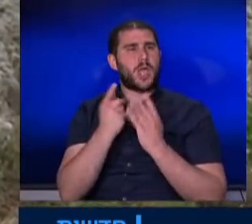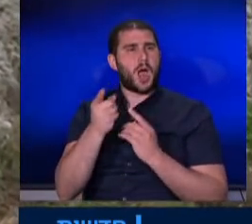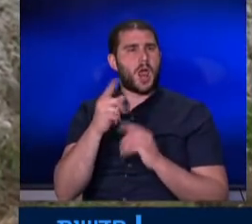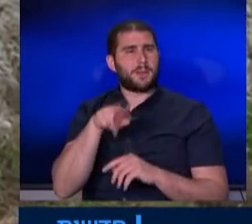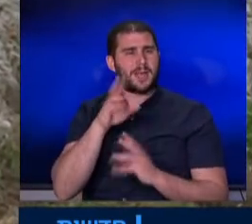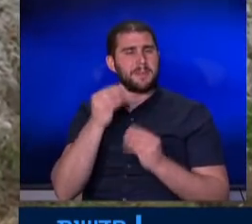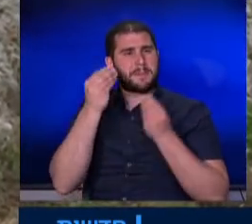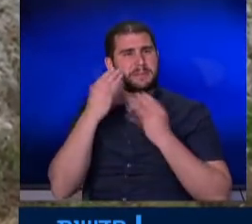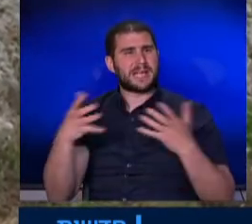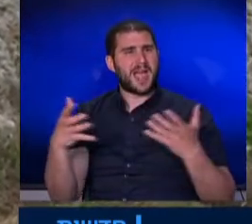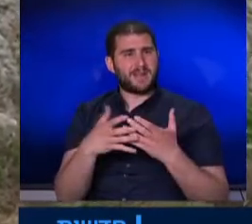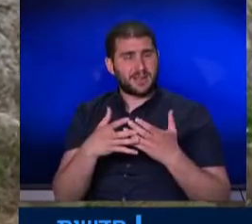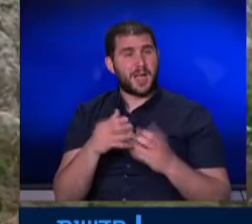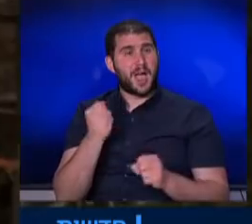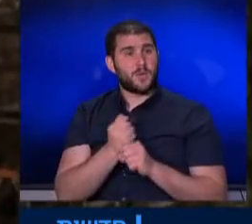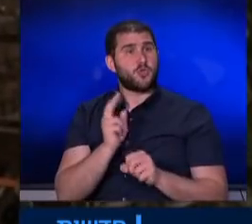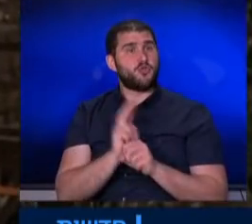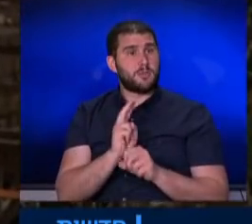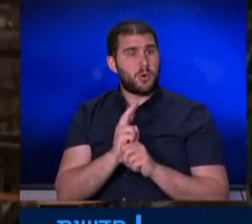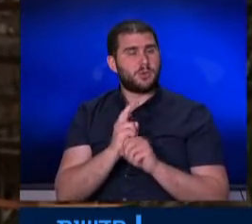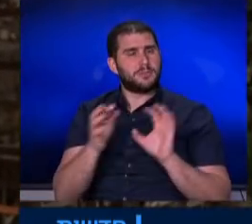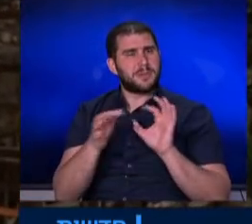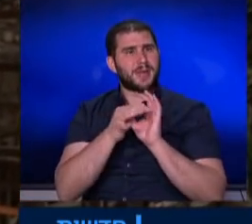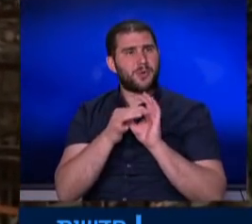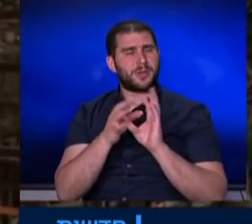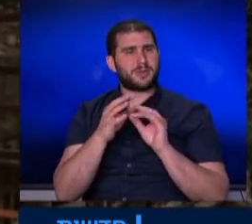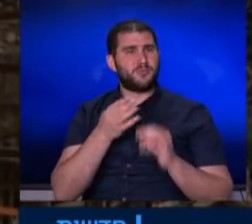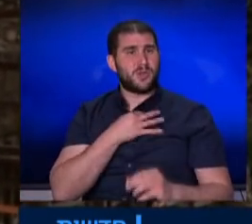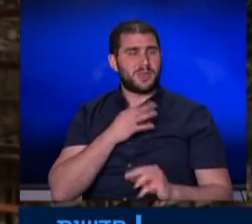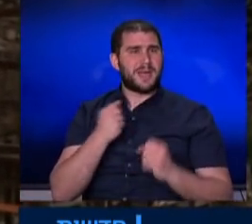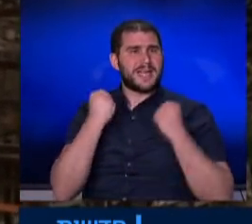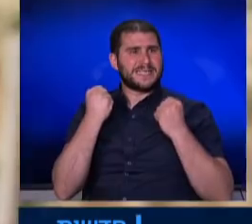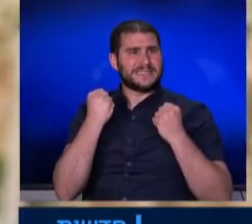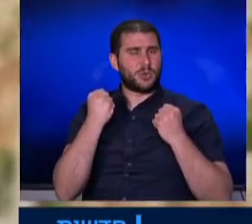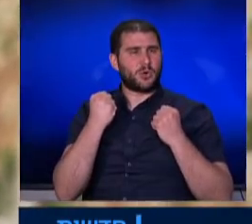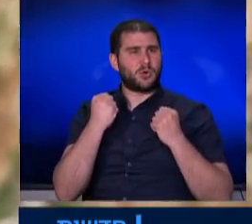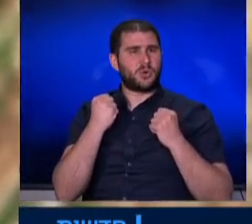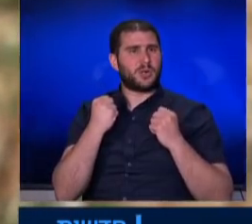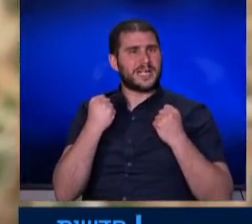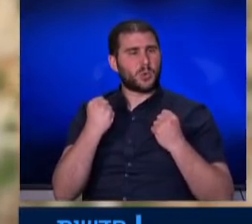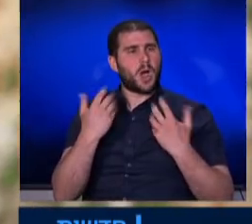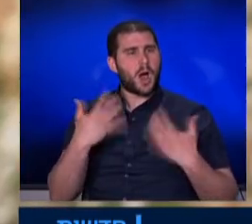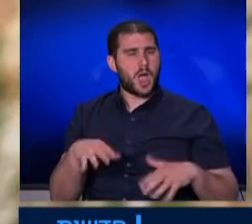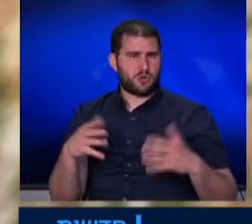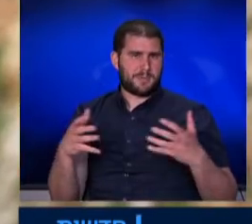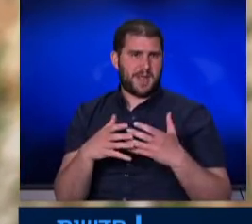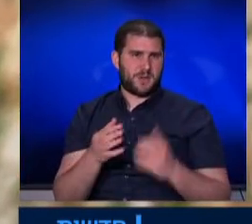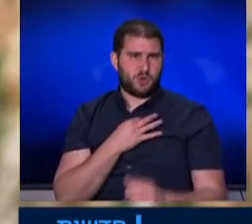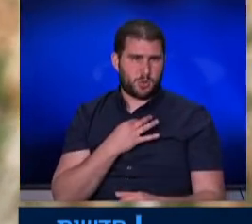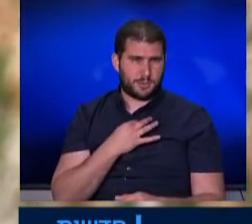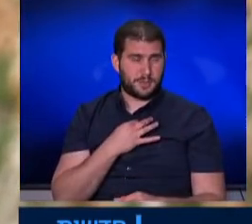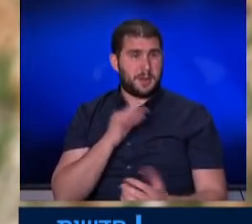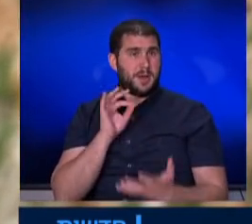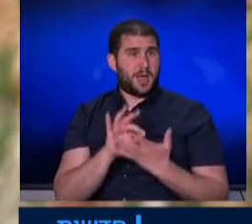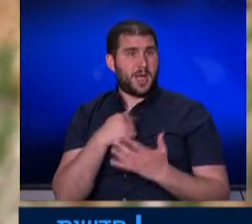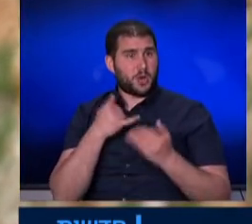מסר חברתי. עבודות השימור מתכתבות מבחינתנו עם החיזוק של החלש בחברה. כשם